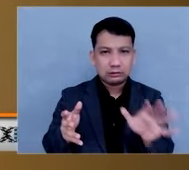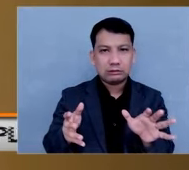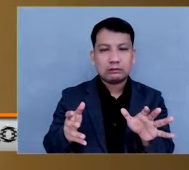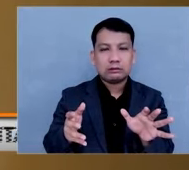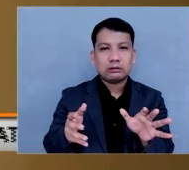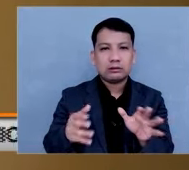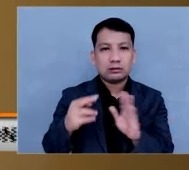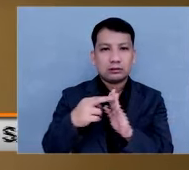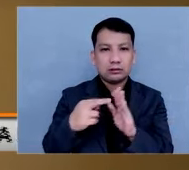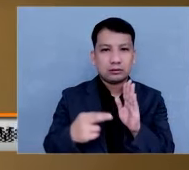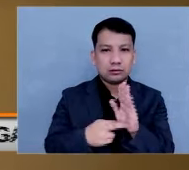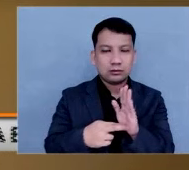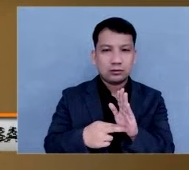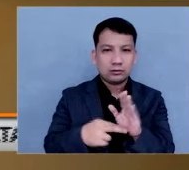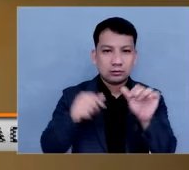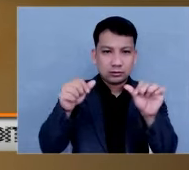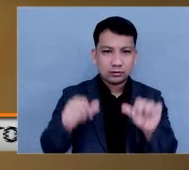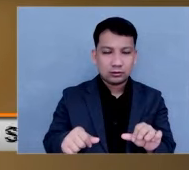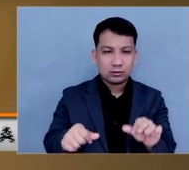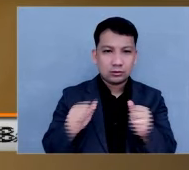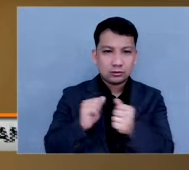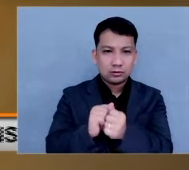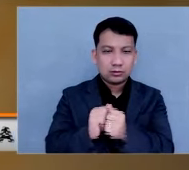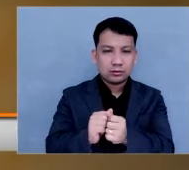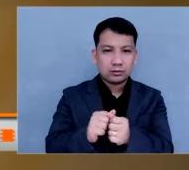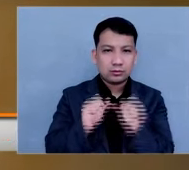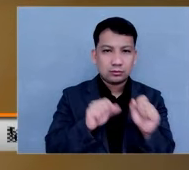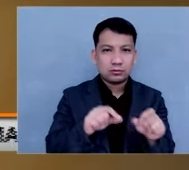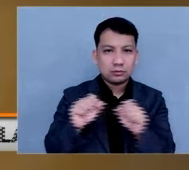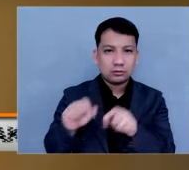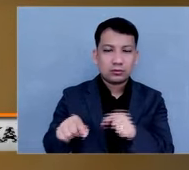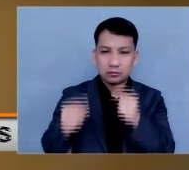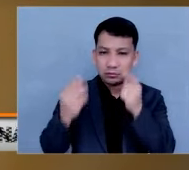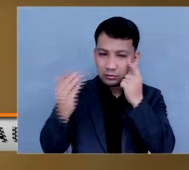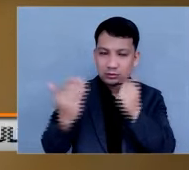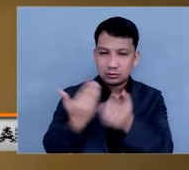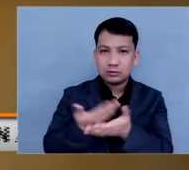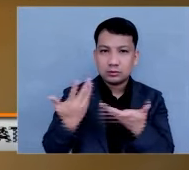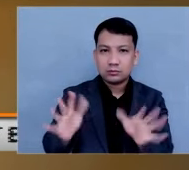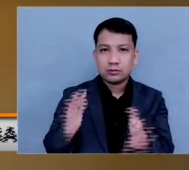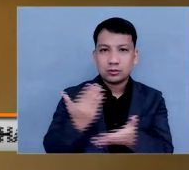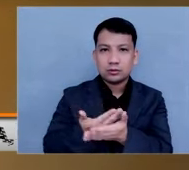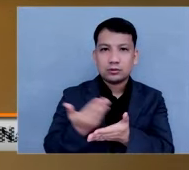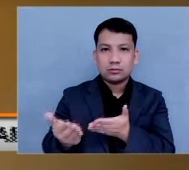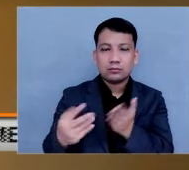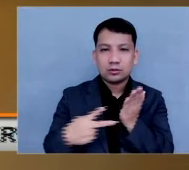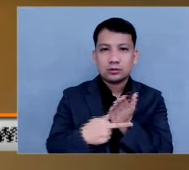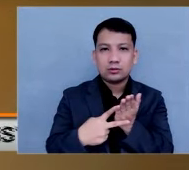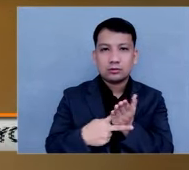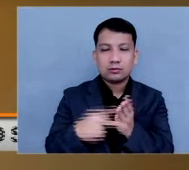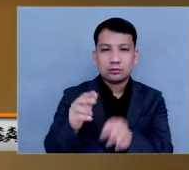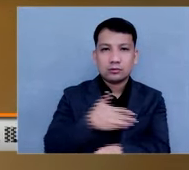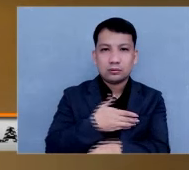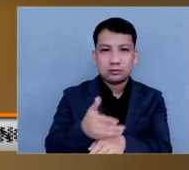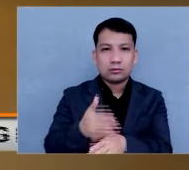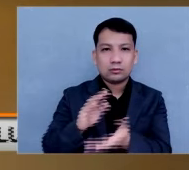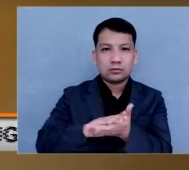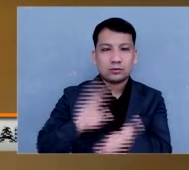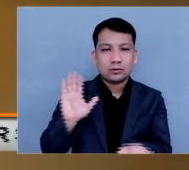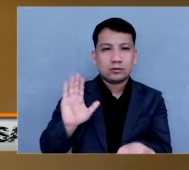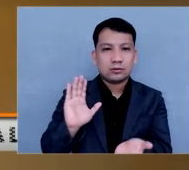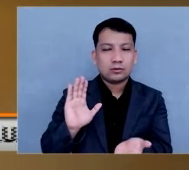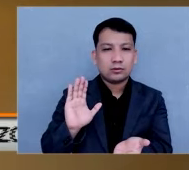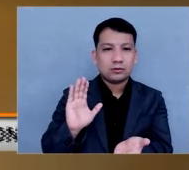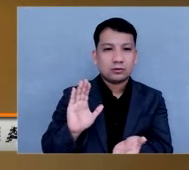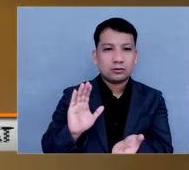na yan, inilabas kasabay ng pagbebenta ng ilan ng nabili na nilang tickets sa concert sa mas mahal halagang